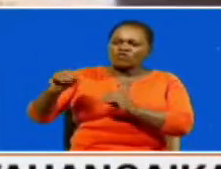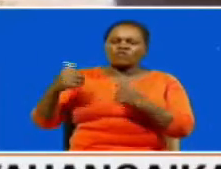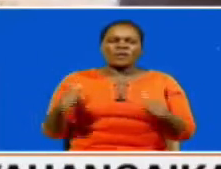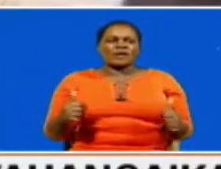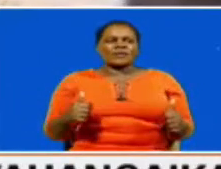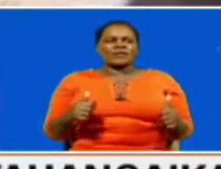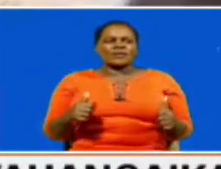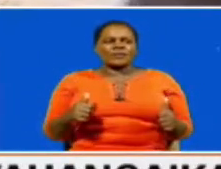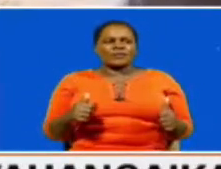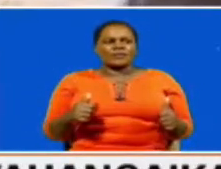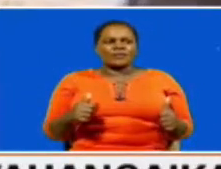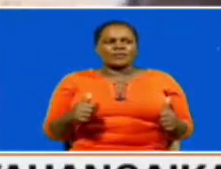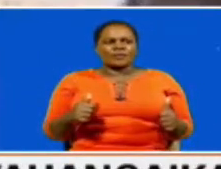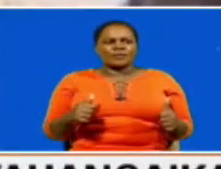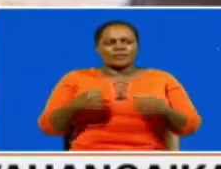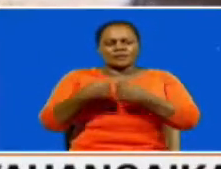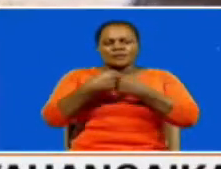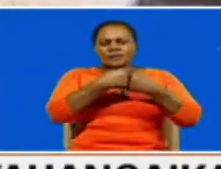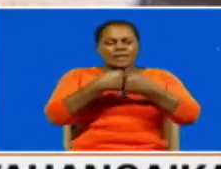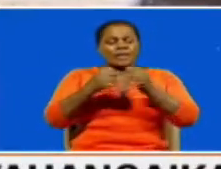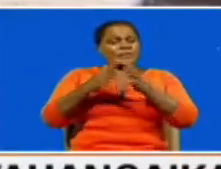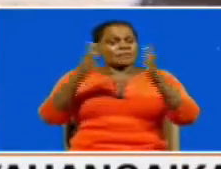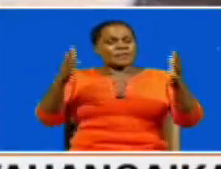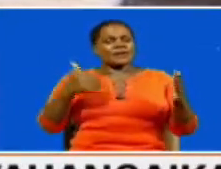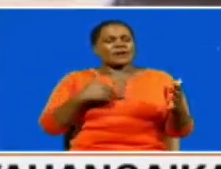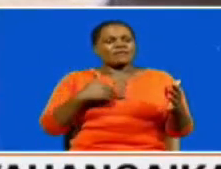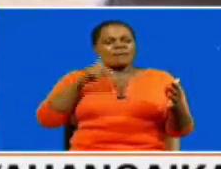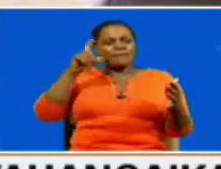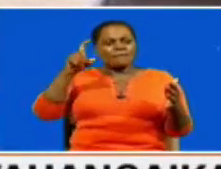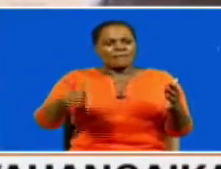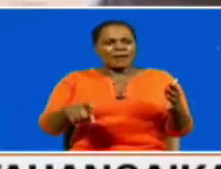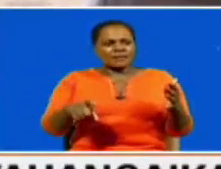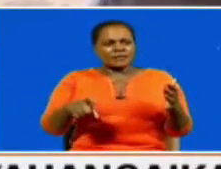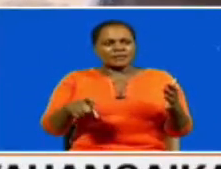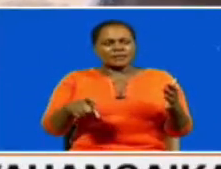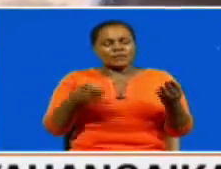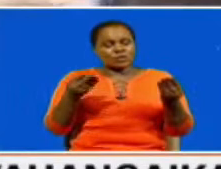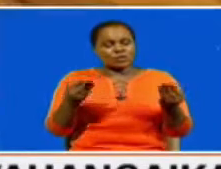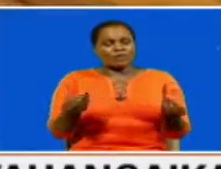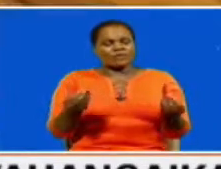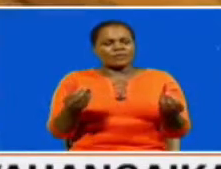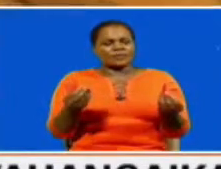hours. So you have a big challenge, my brother Kindiki. We need to get these people out.